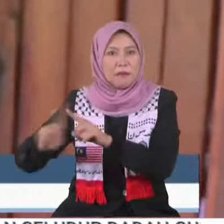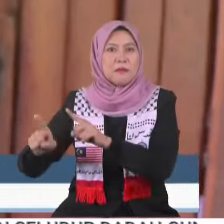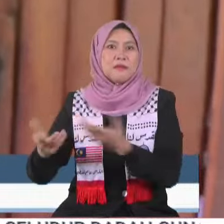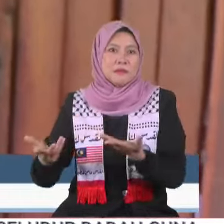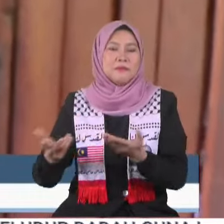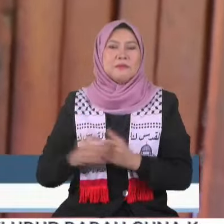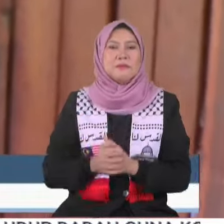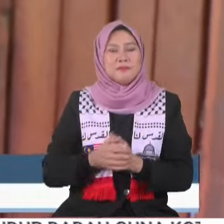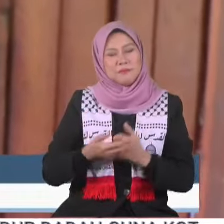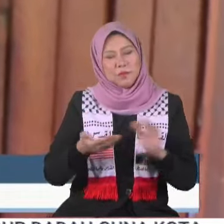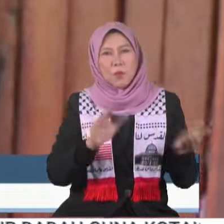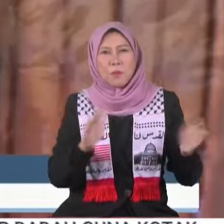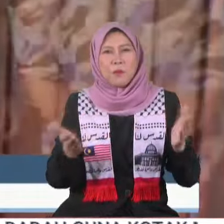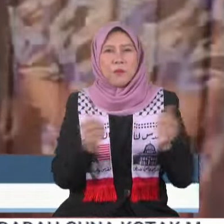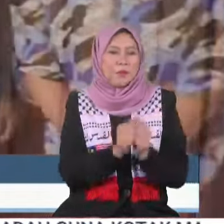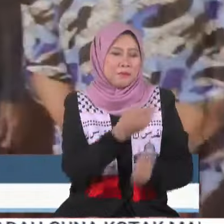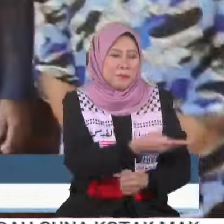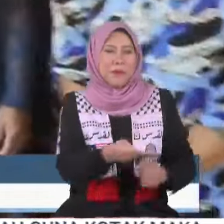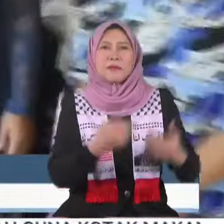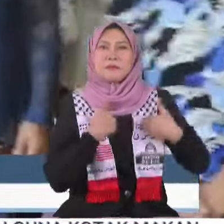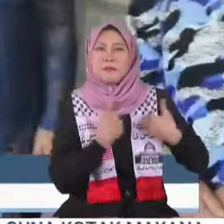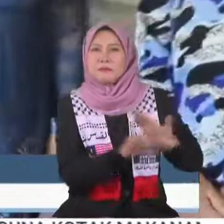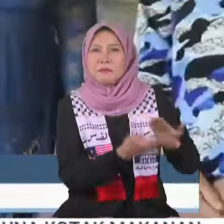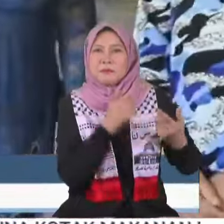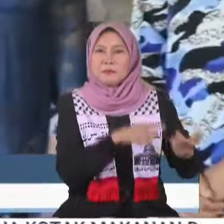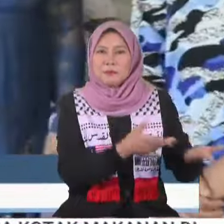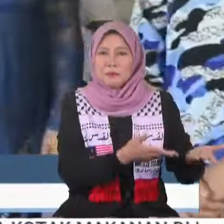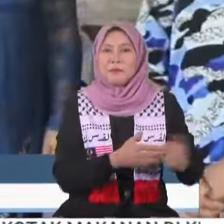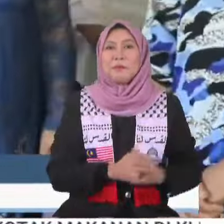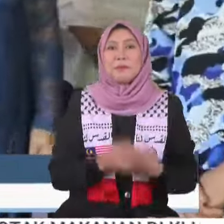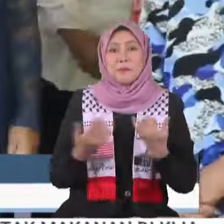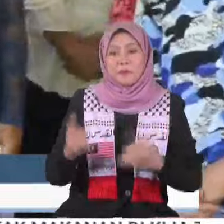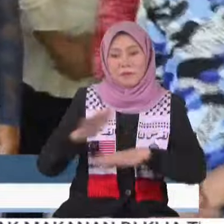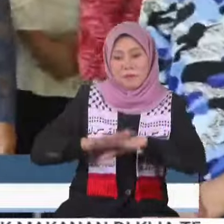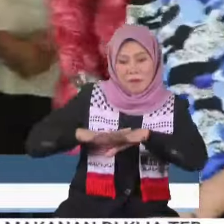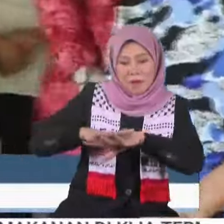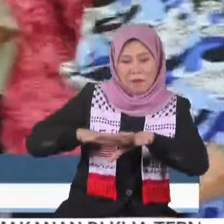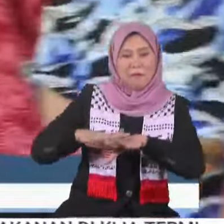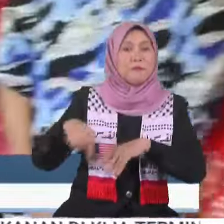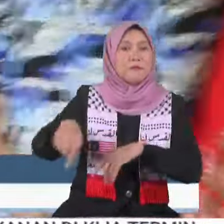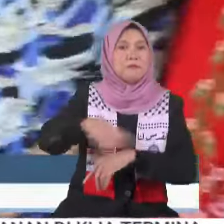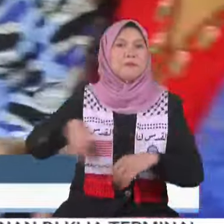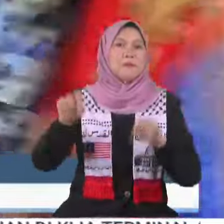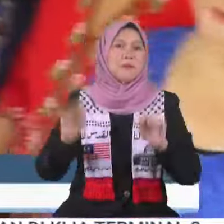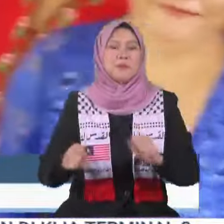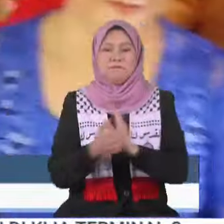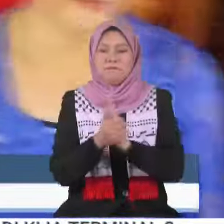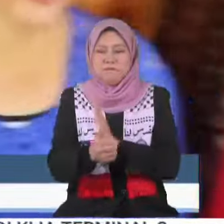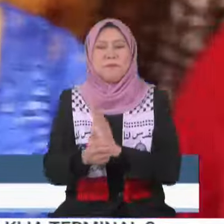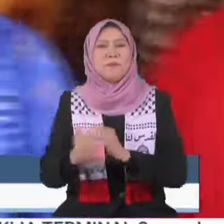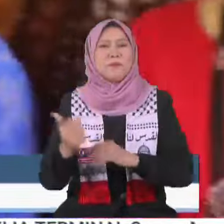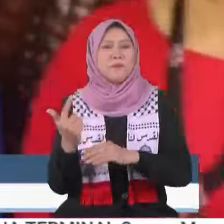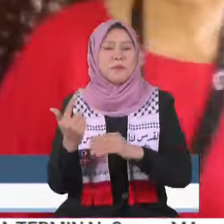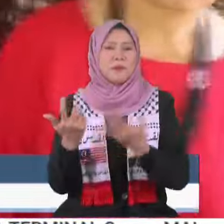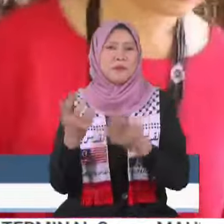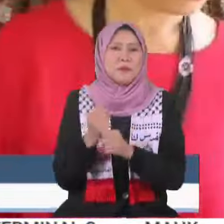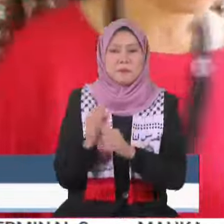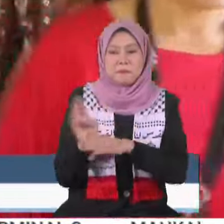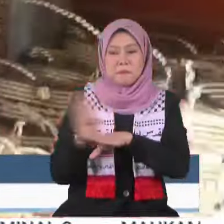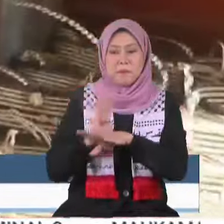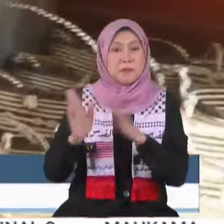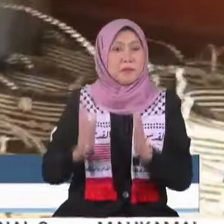yang konvensional, yang biasa yang ada di pasaran. Adalah menjadi hasrat kraft tangan Malaysia untuk melahirkan usahawan yang mampu berdiri sendiri